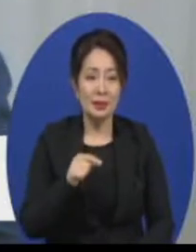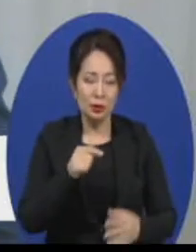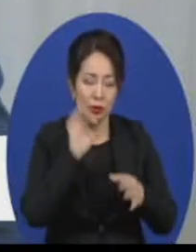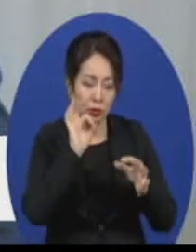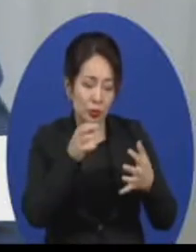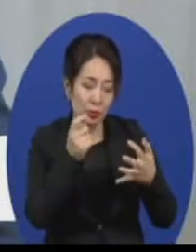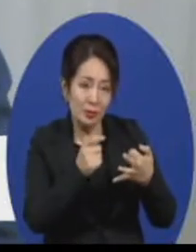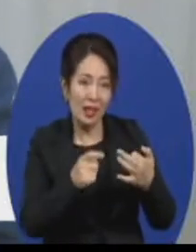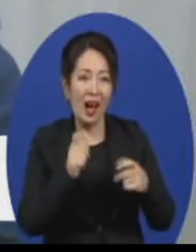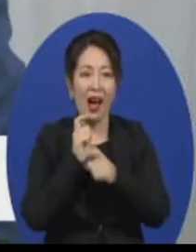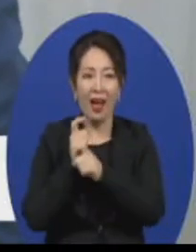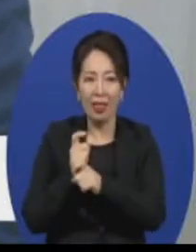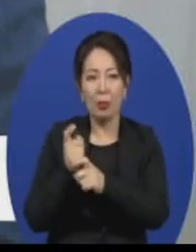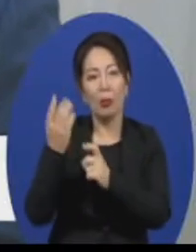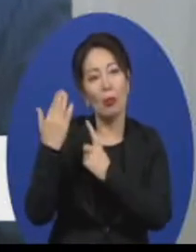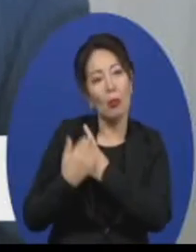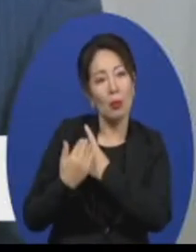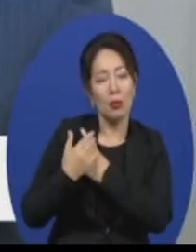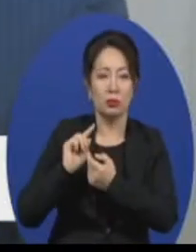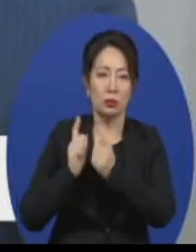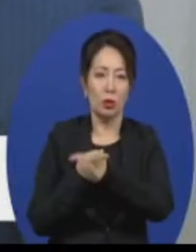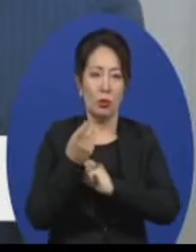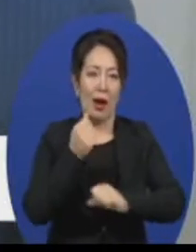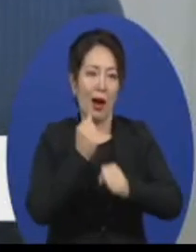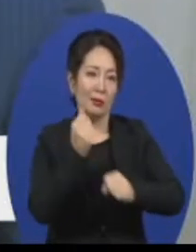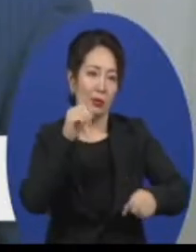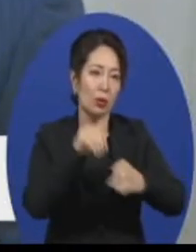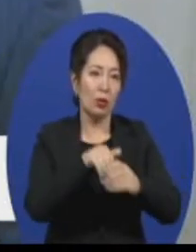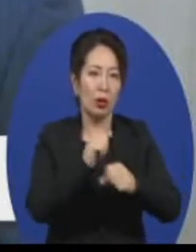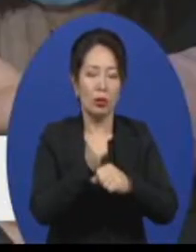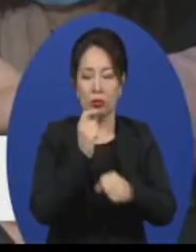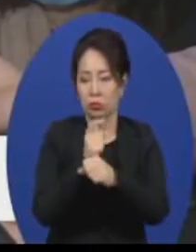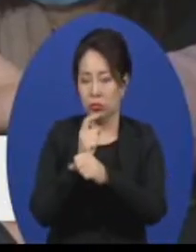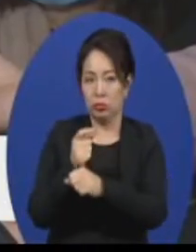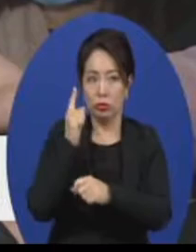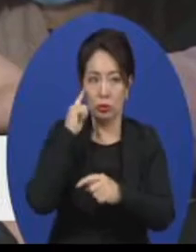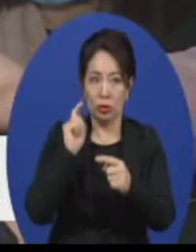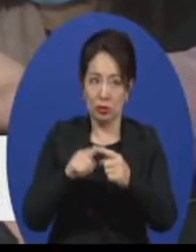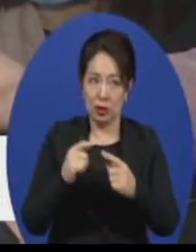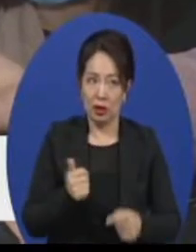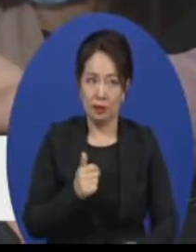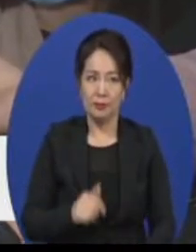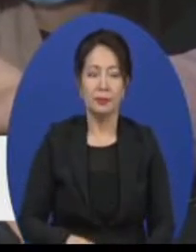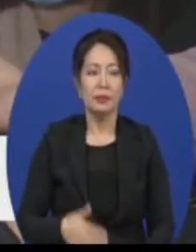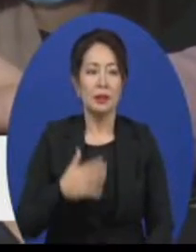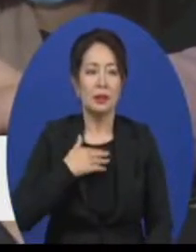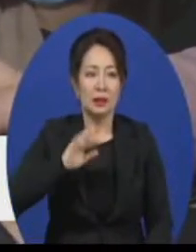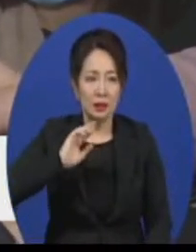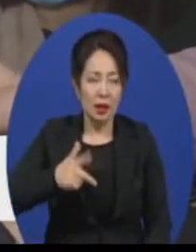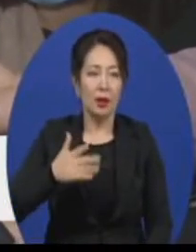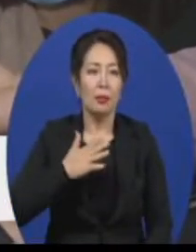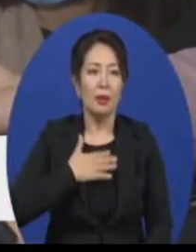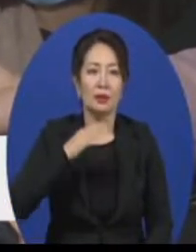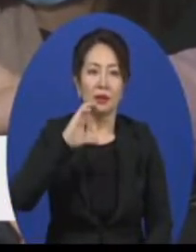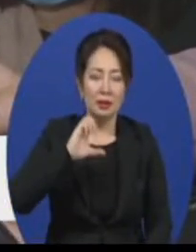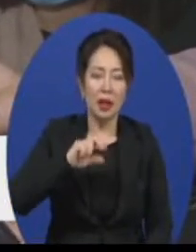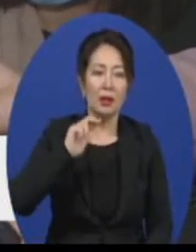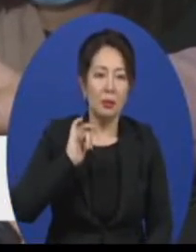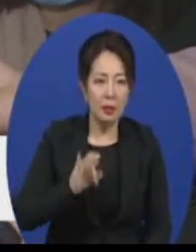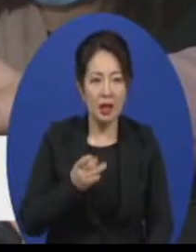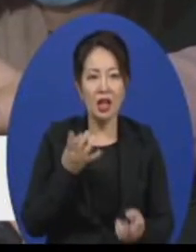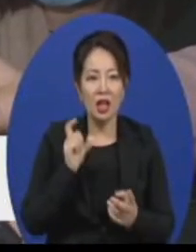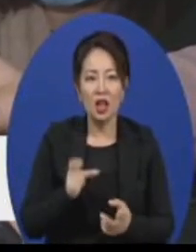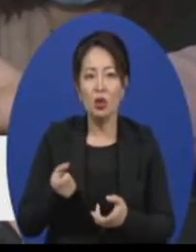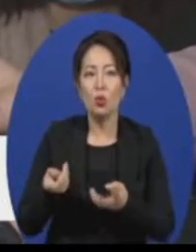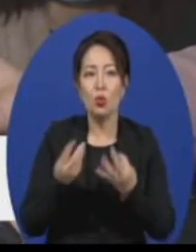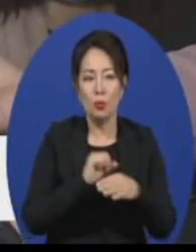Ингэжээж бид нар халамжаас хөдөлмөр шилжих зорилт одоо хангагдана гэж үзэж байна. Яг манай салбарт одоо хідэн хүн бэлдэх боломжтой